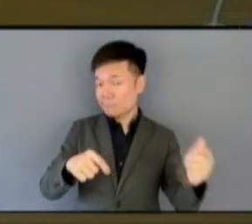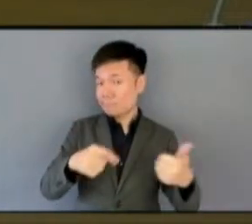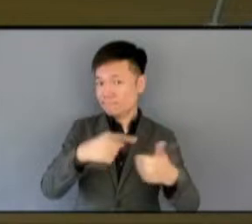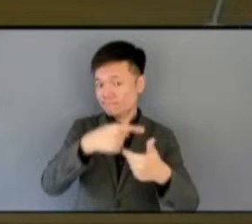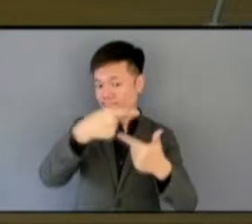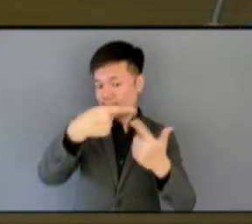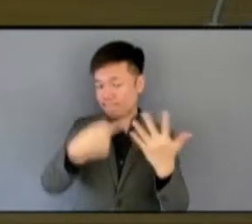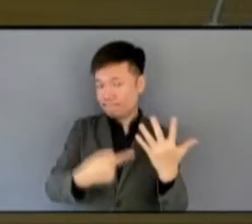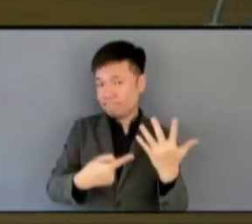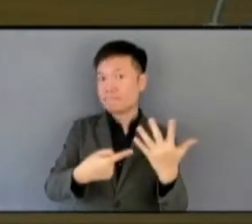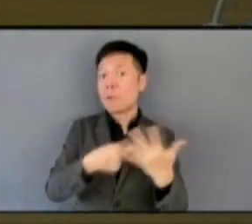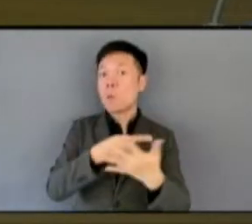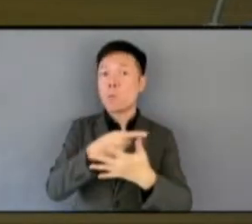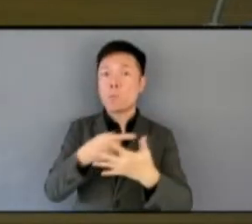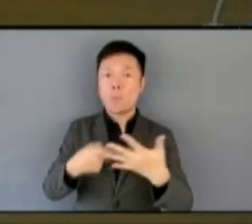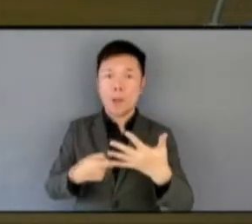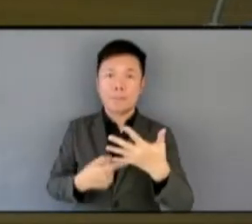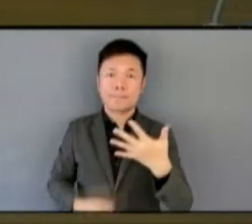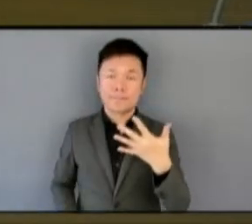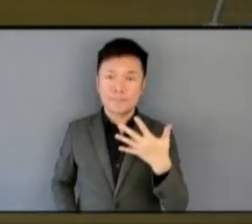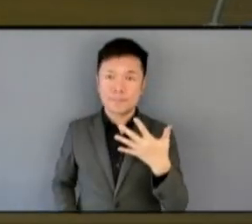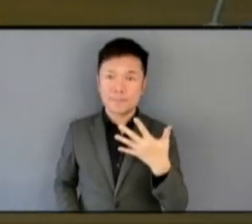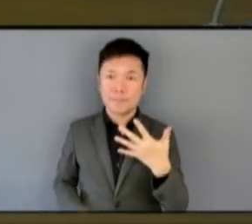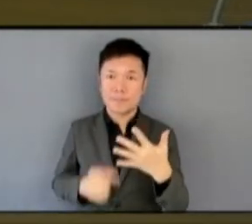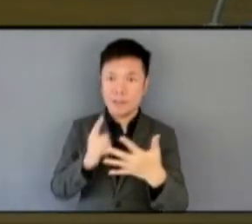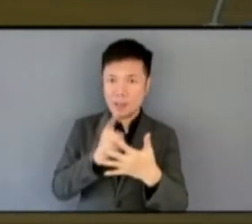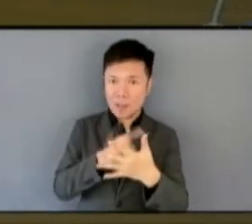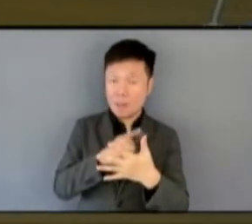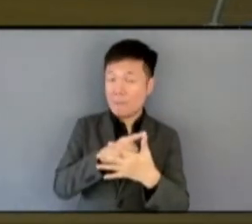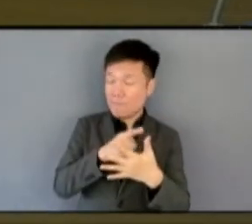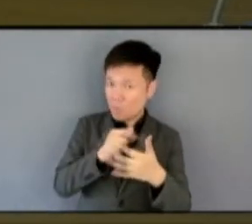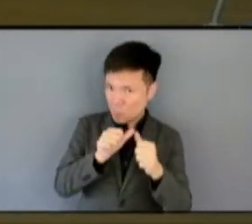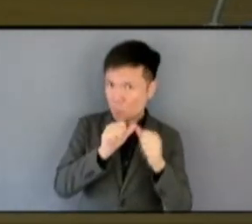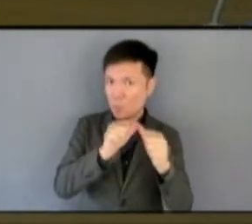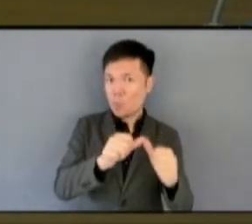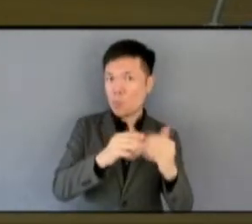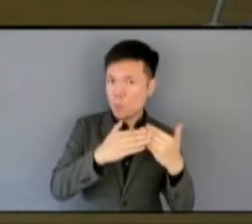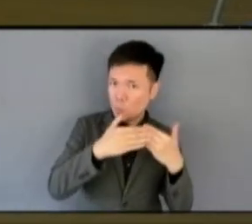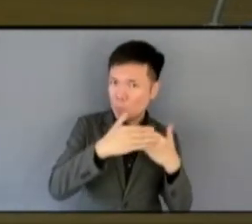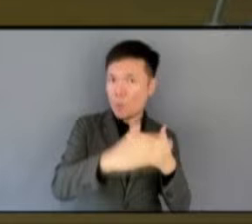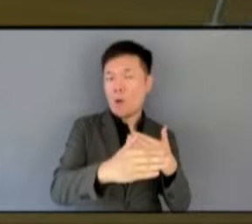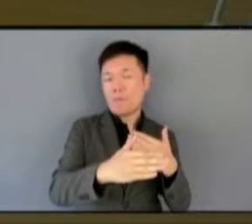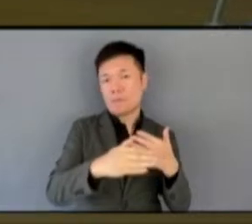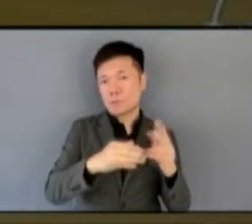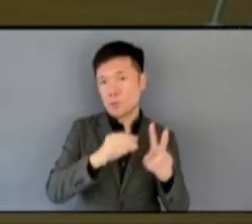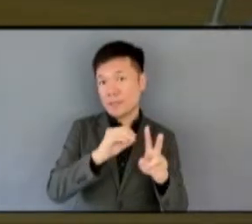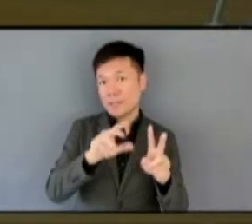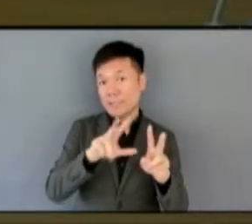устойчивый рост к 2030 году рождаемости населения Российской Федерации,